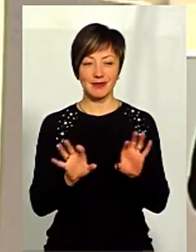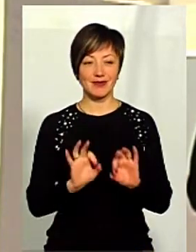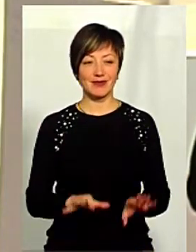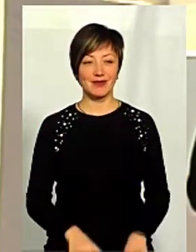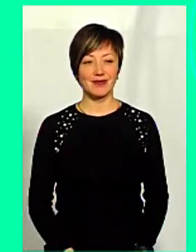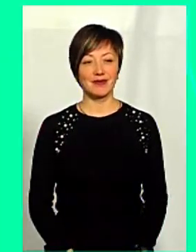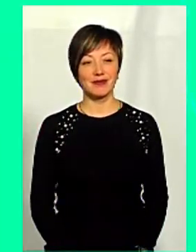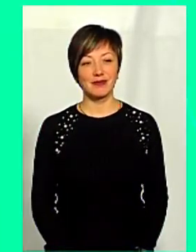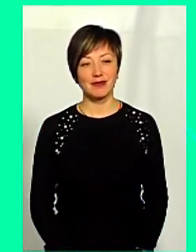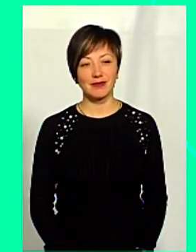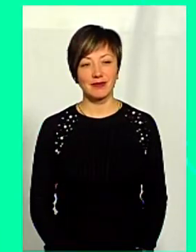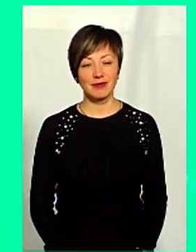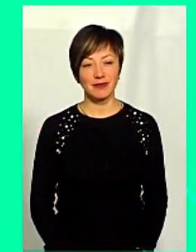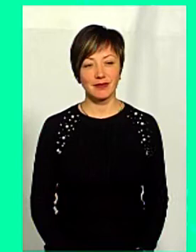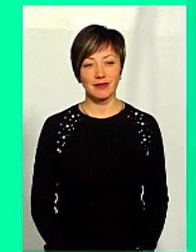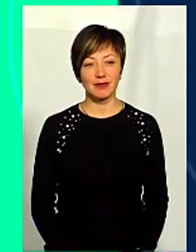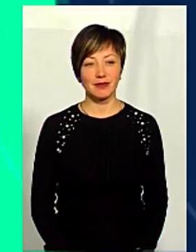глінтвейн.